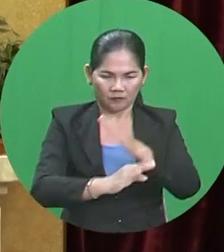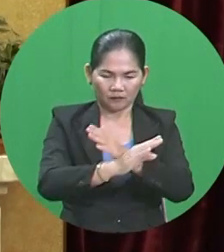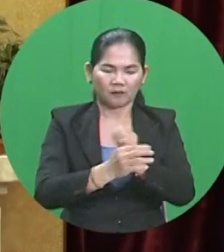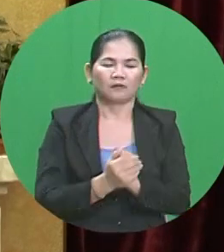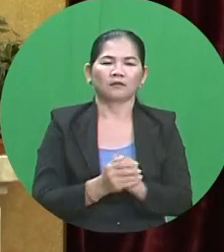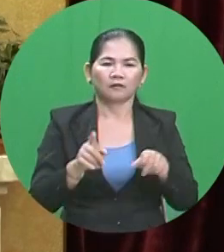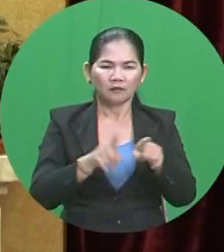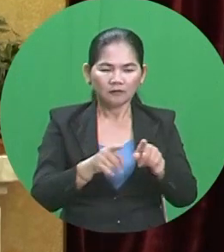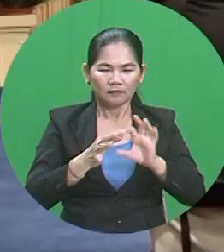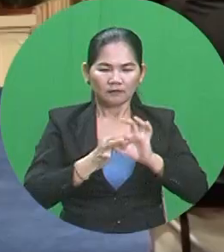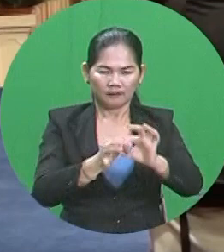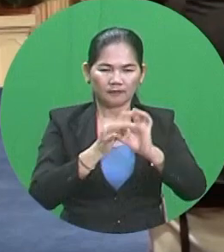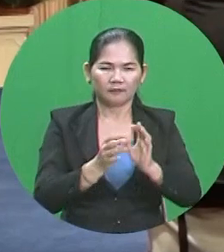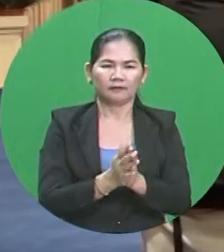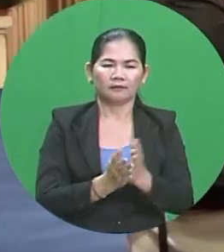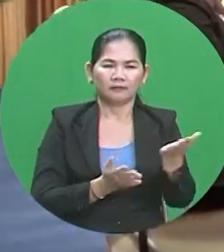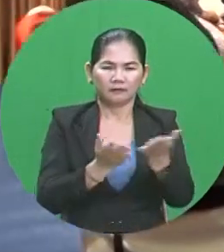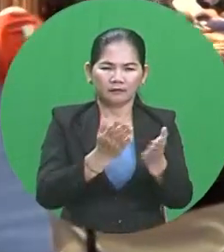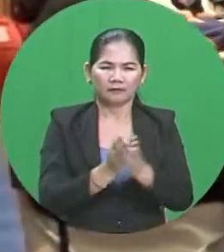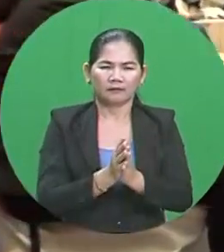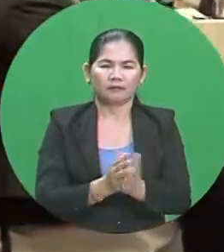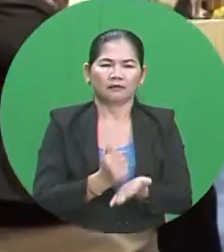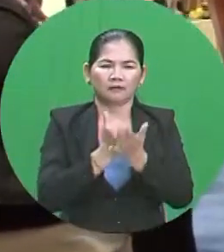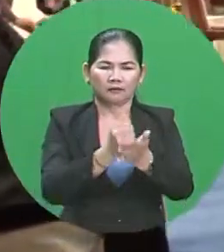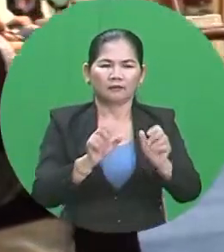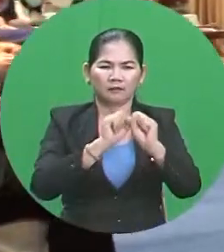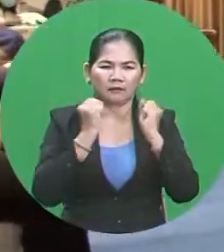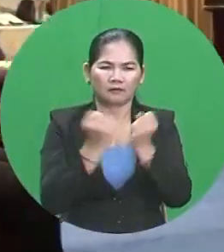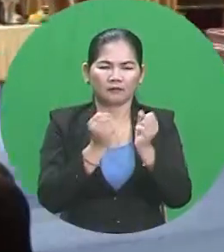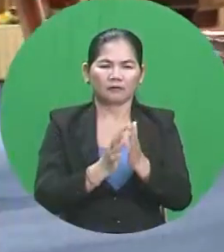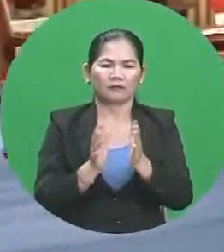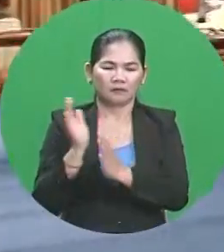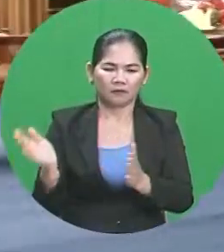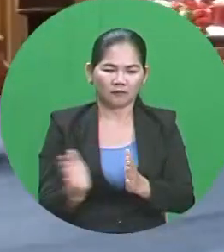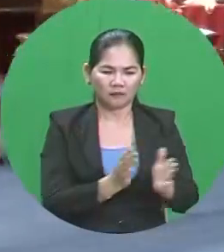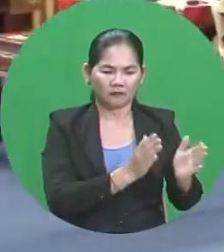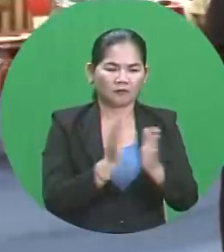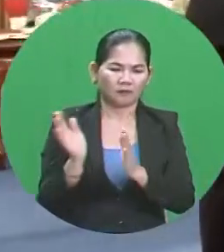ឬសកម្មភាពអតិភិបពីជនមានពិការភាព តាក់ទងទៅនឹងសេវាកម្ម និងយន្តការគាំពារសង្គម